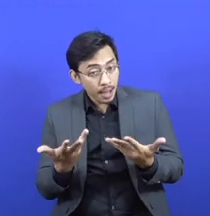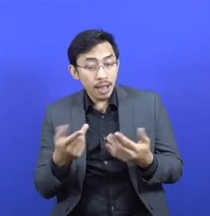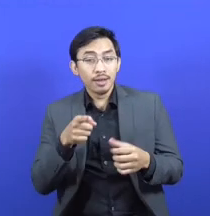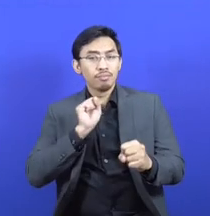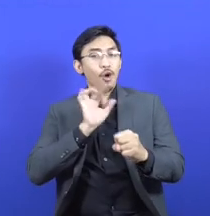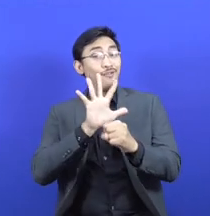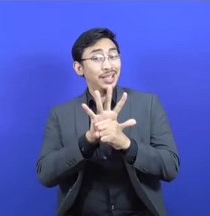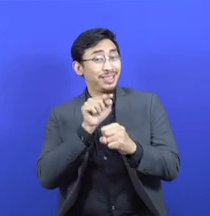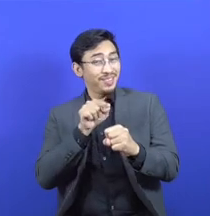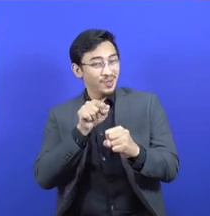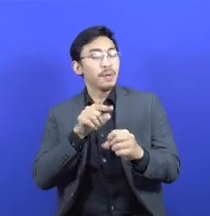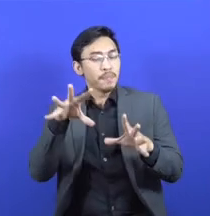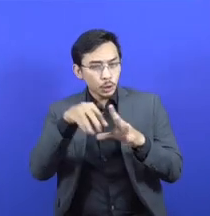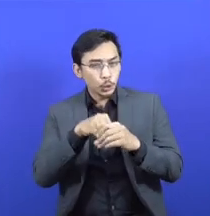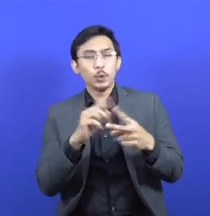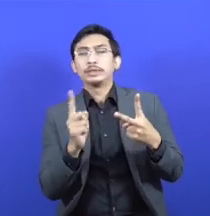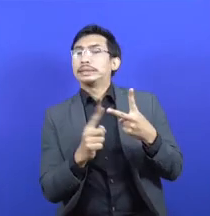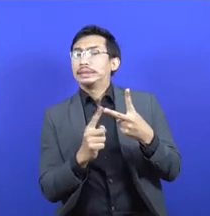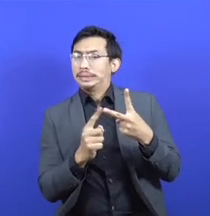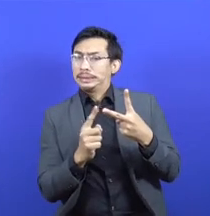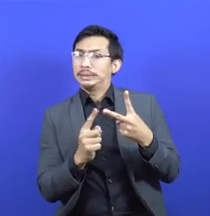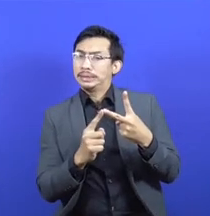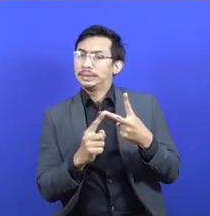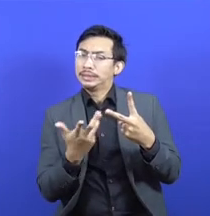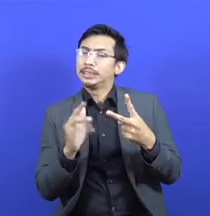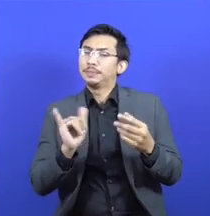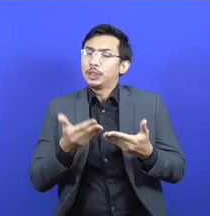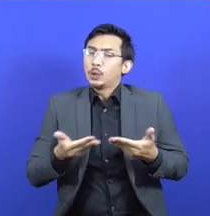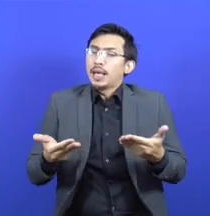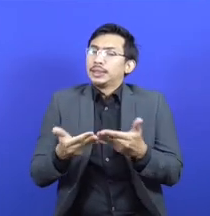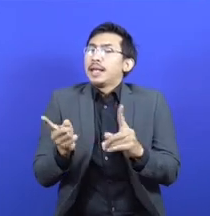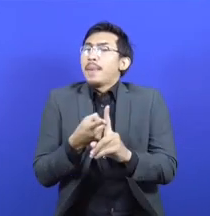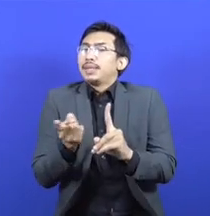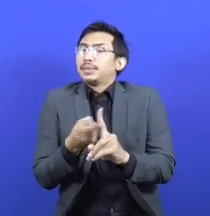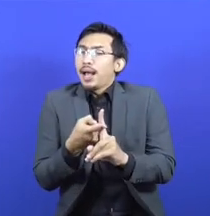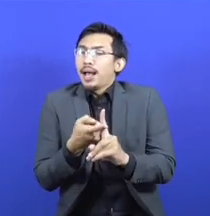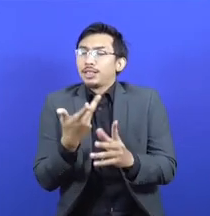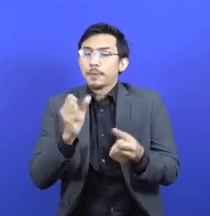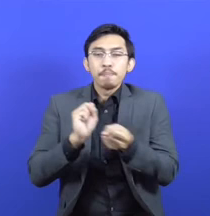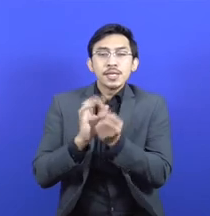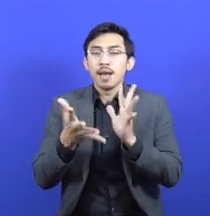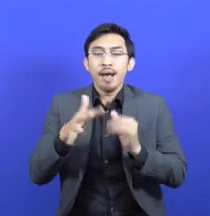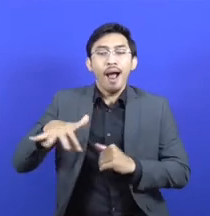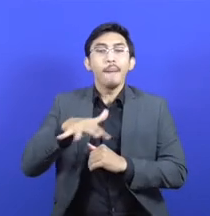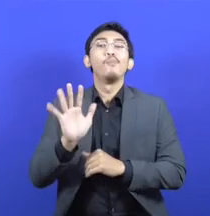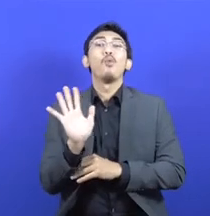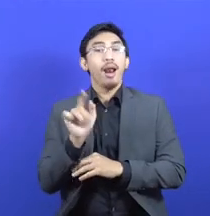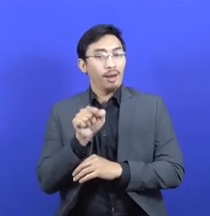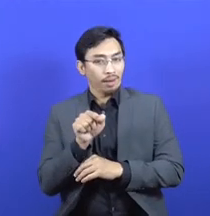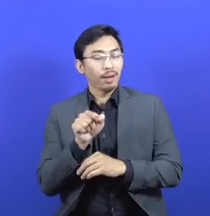nih ya, COVID-19 itu masuk loh dalam kategori keadaan memaksa dan udah dibilang sebagai bencana